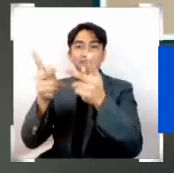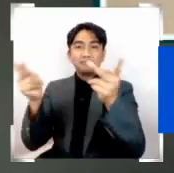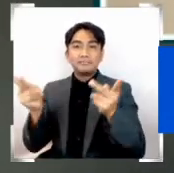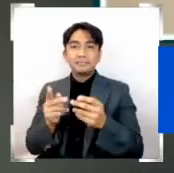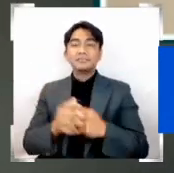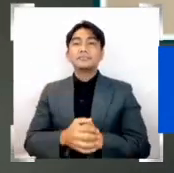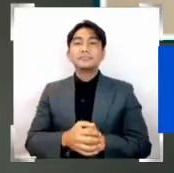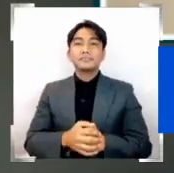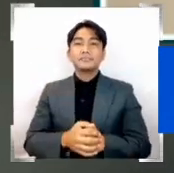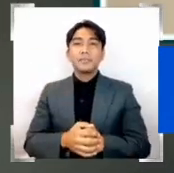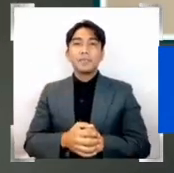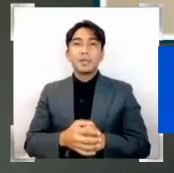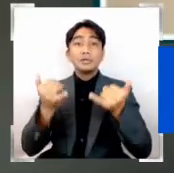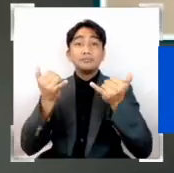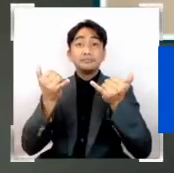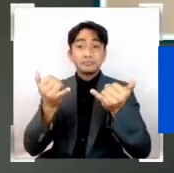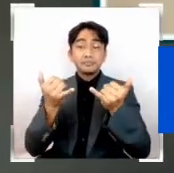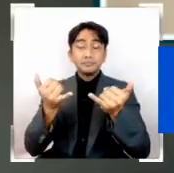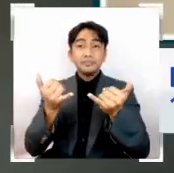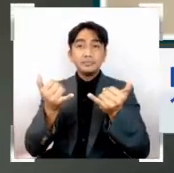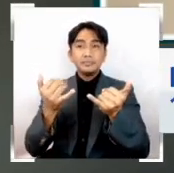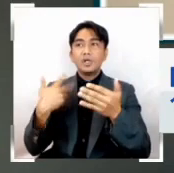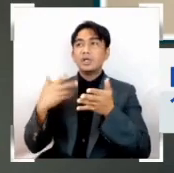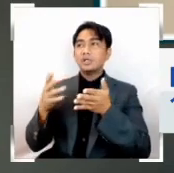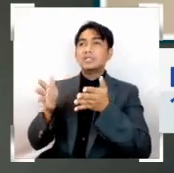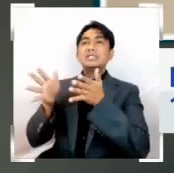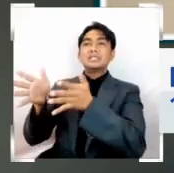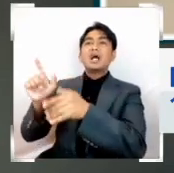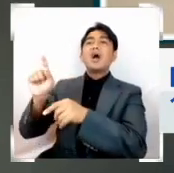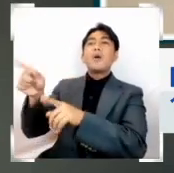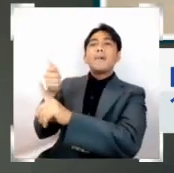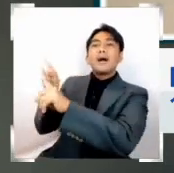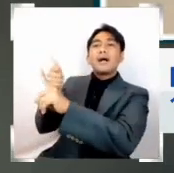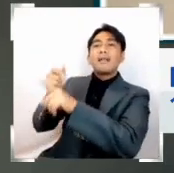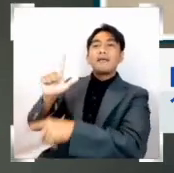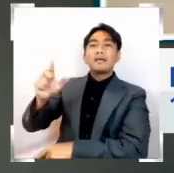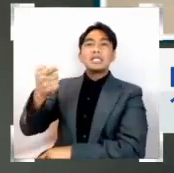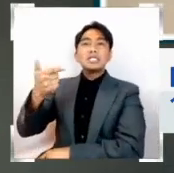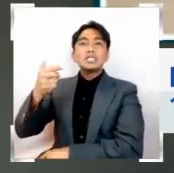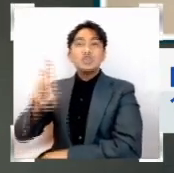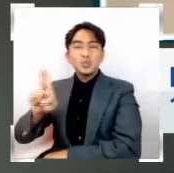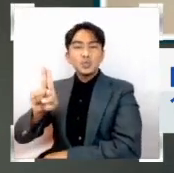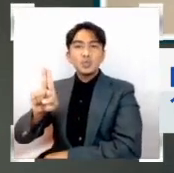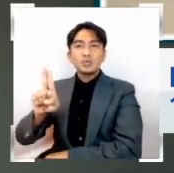ay iiwan sa mga LGU kung ano ang pinakamaayos at